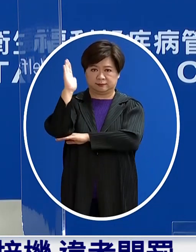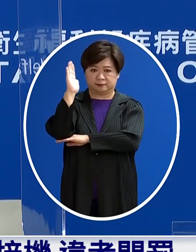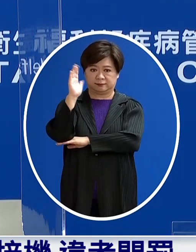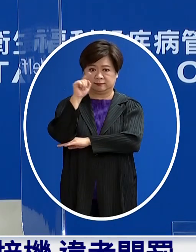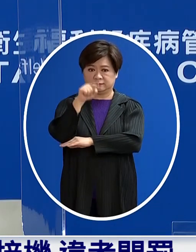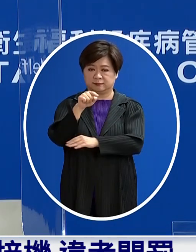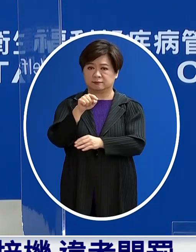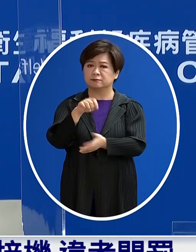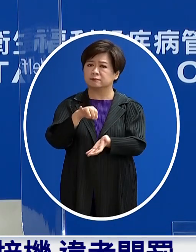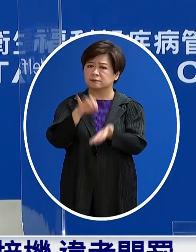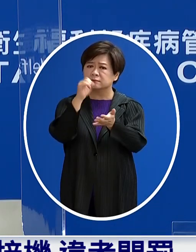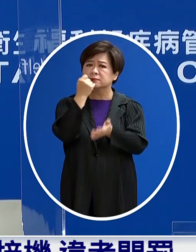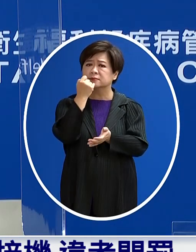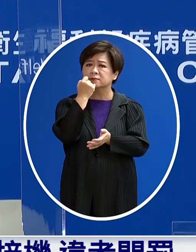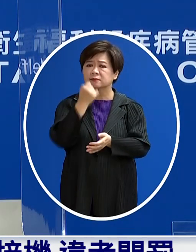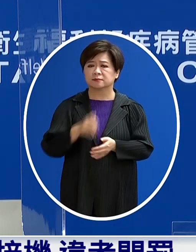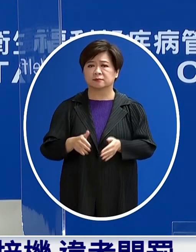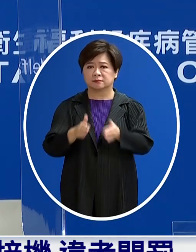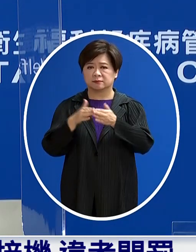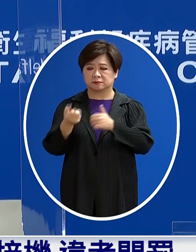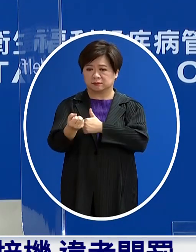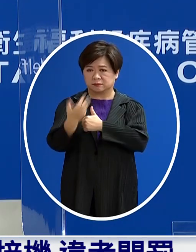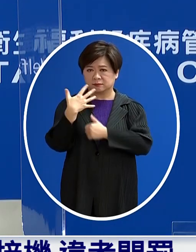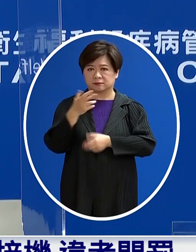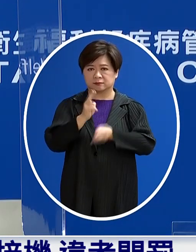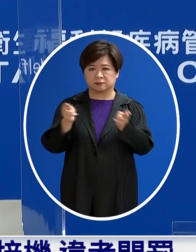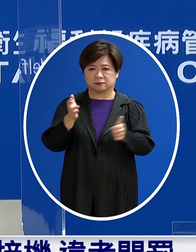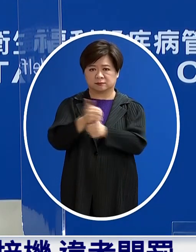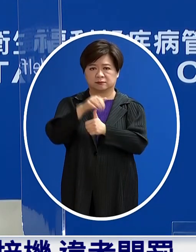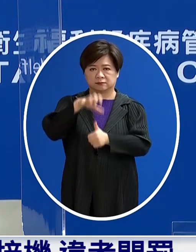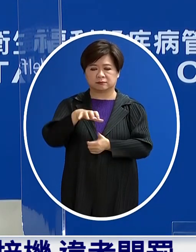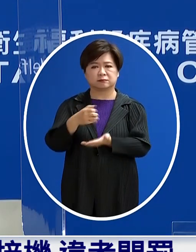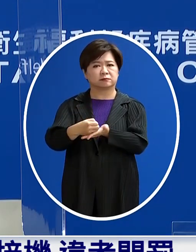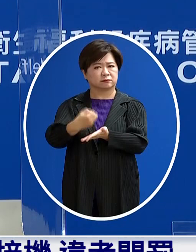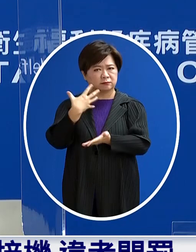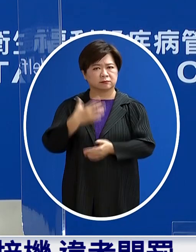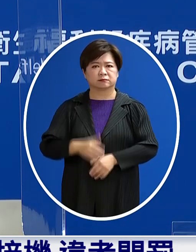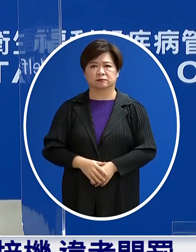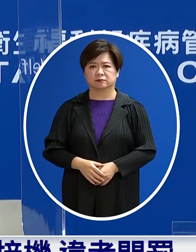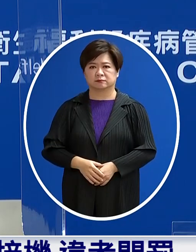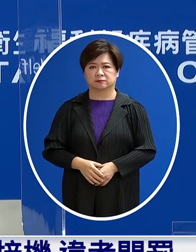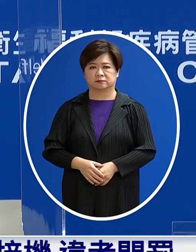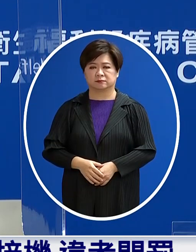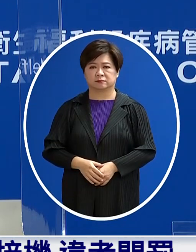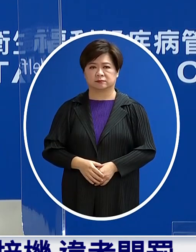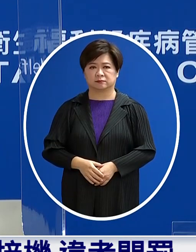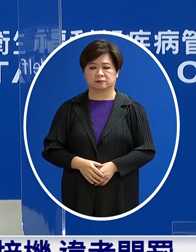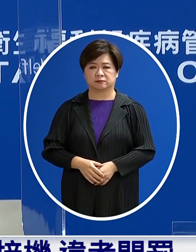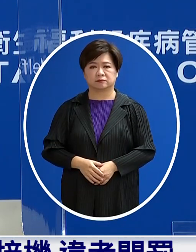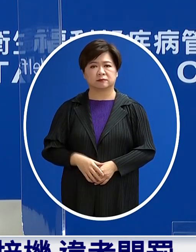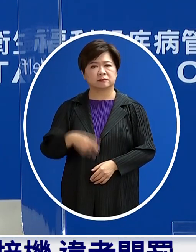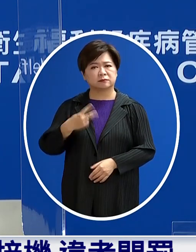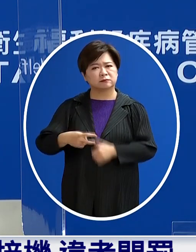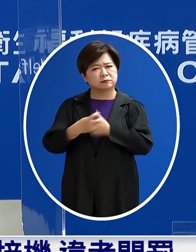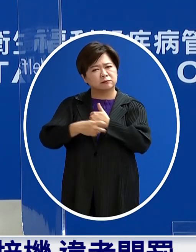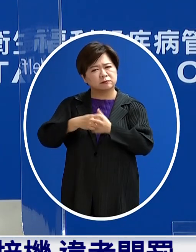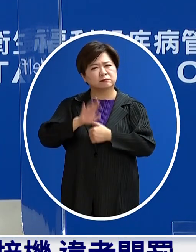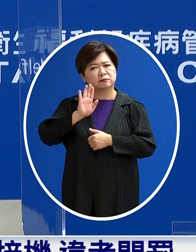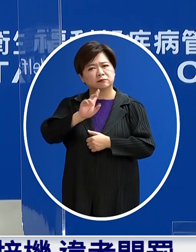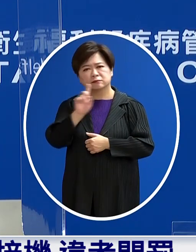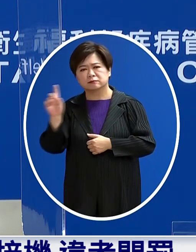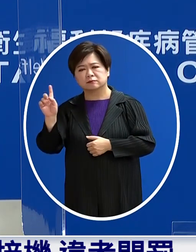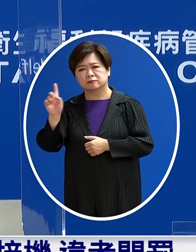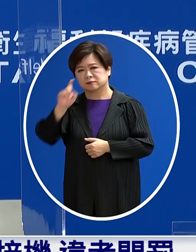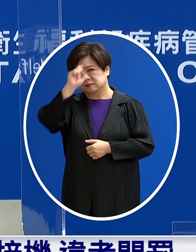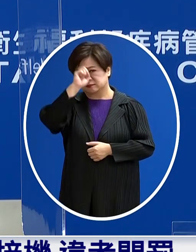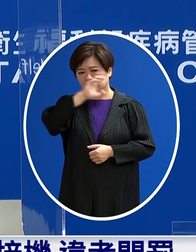果已经是需要报给指挥中心的，还是要去报给指挥中心。那其他的检讨的部分，还是请这个地